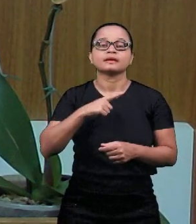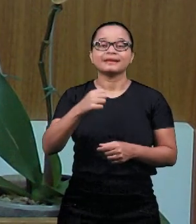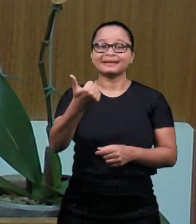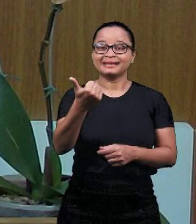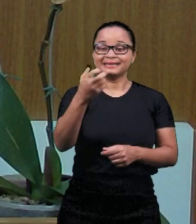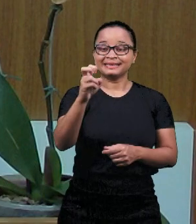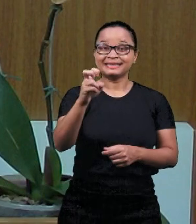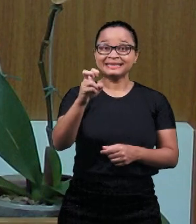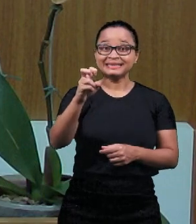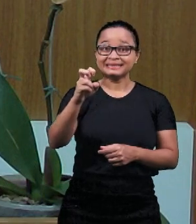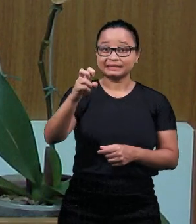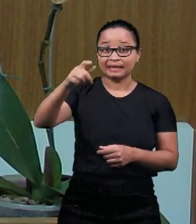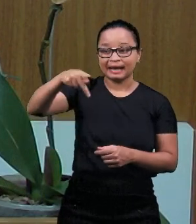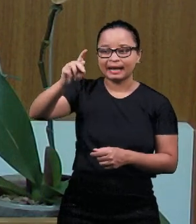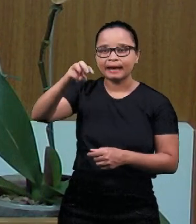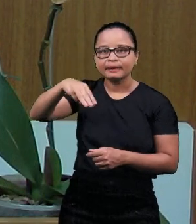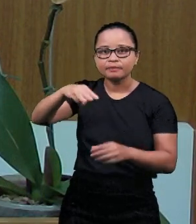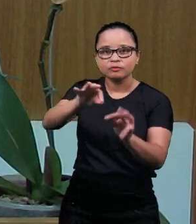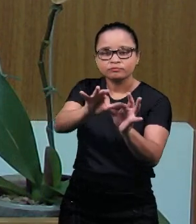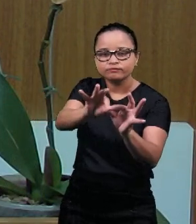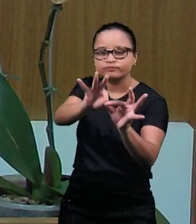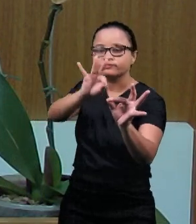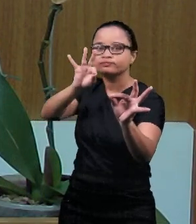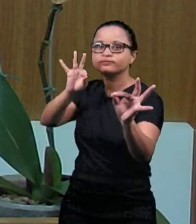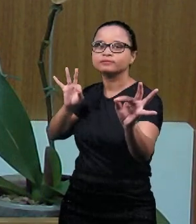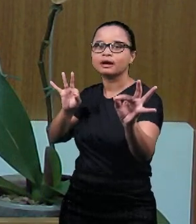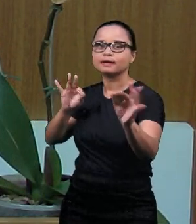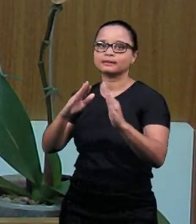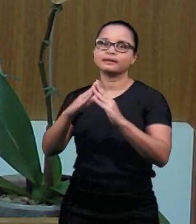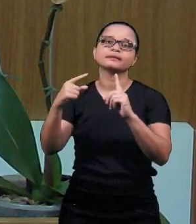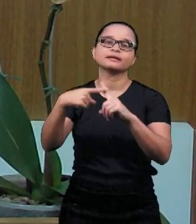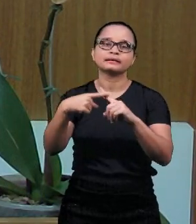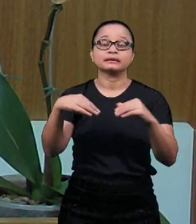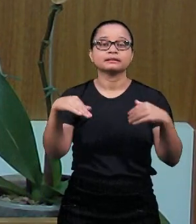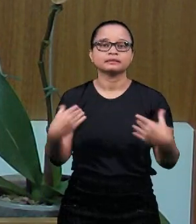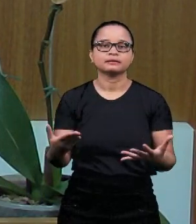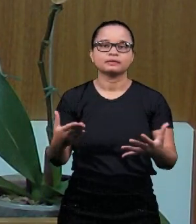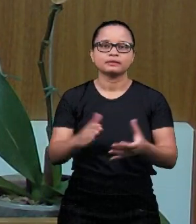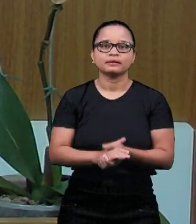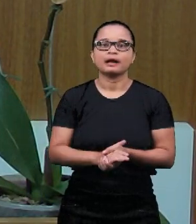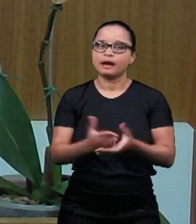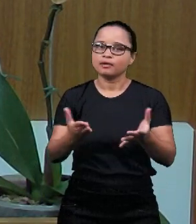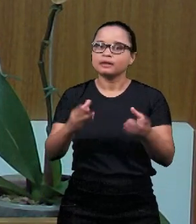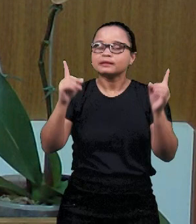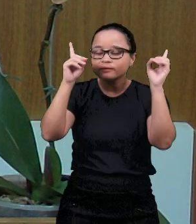Donc, le cas, comme il y a la difficulté d'aller au temple, qu'est-ce qu'ils font?